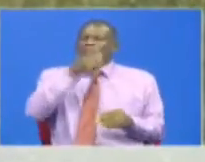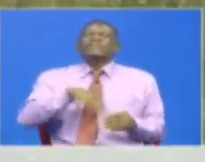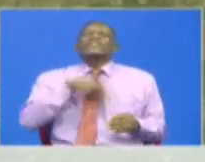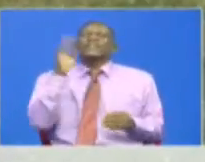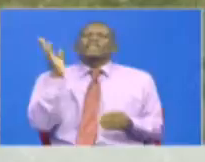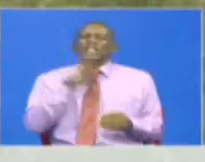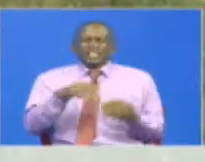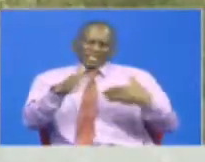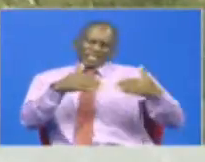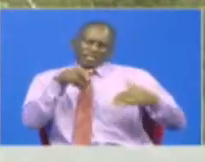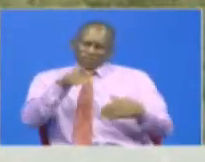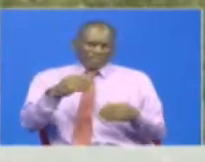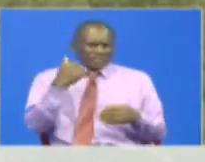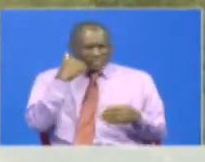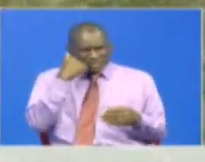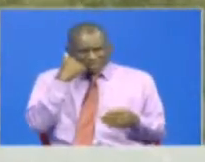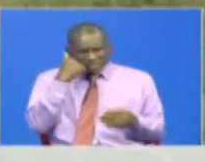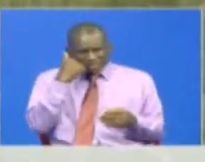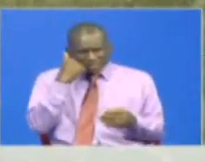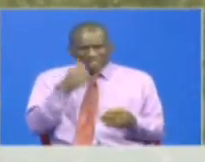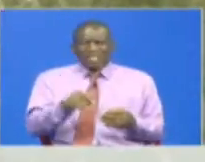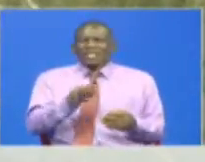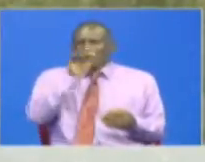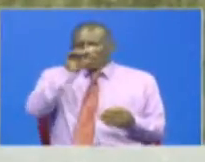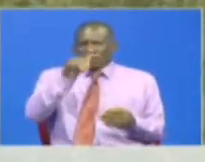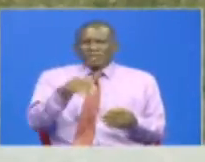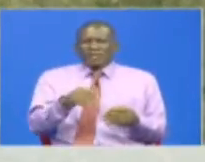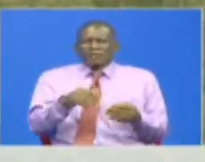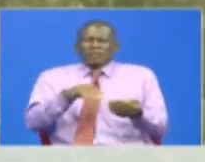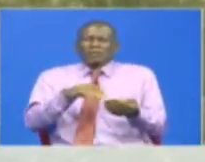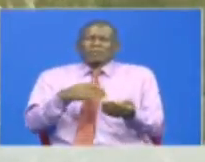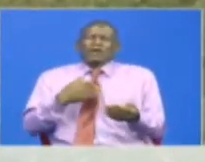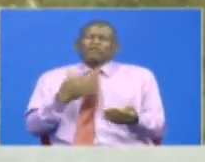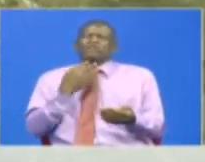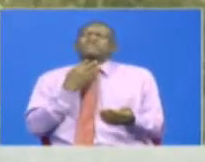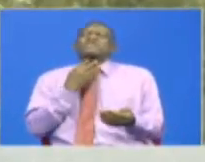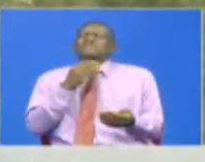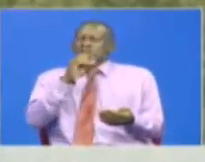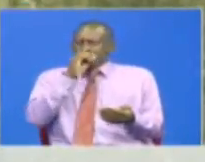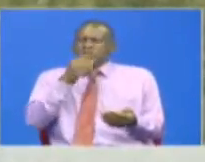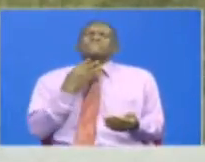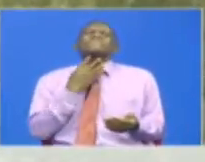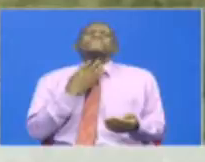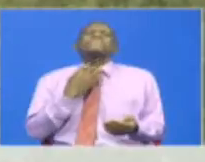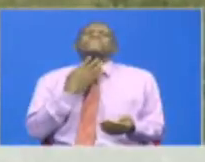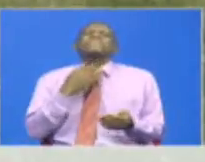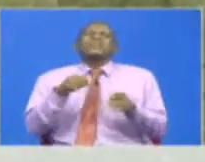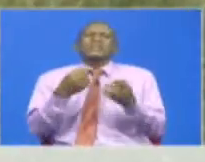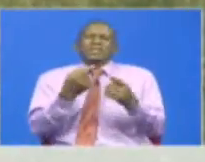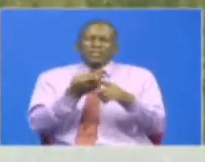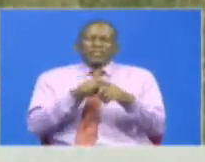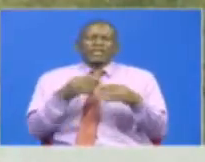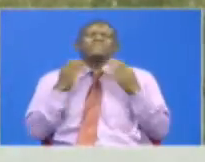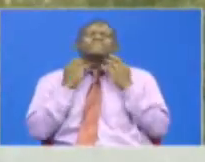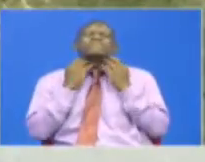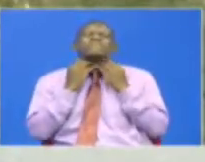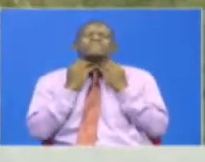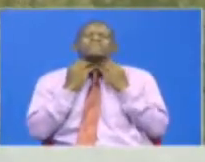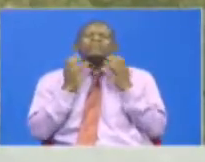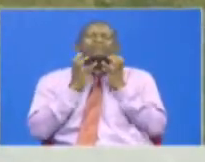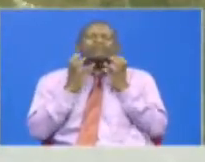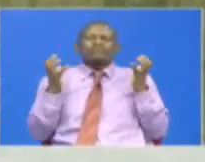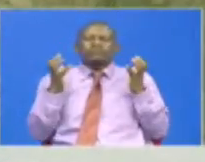dalili ya hiyo ugonjwa ni kwa hii ngamia inakuwa na kikosi. Alafu hizi life notes, hizi mbili